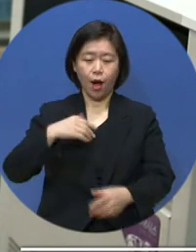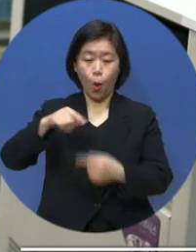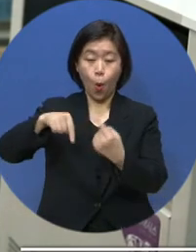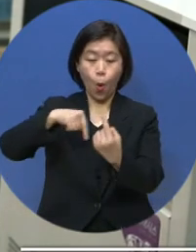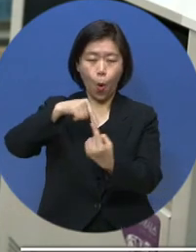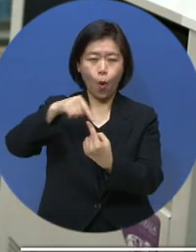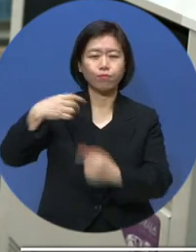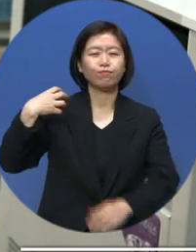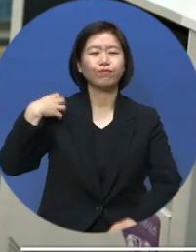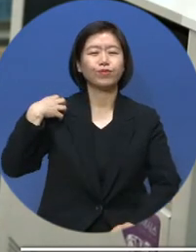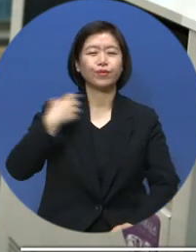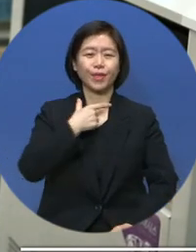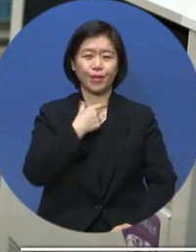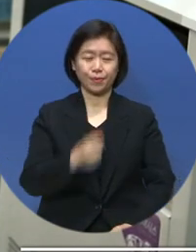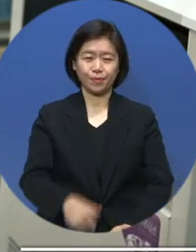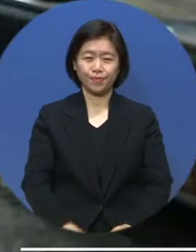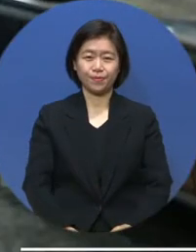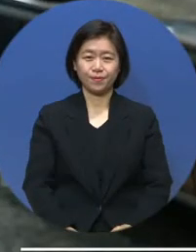게 꿈이에요.